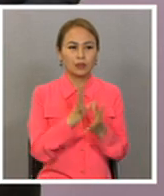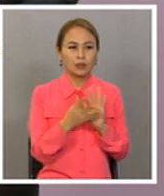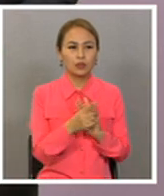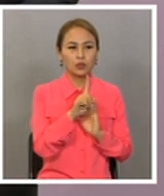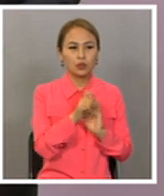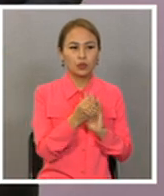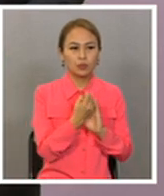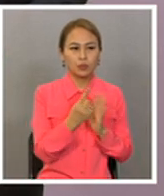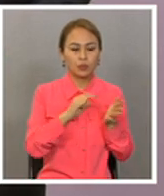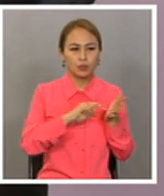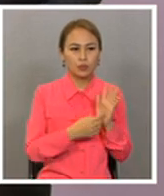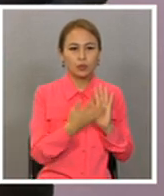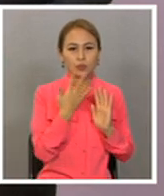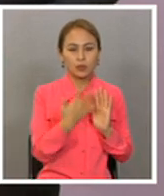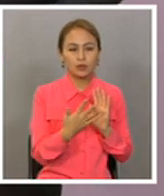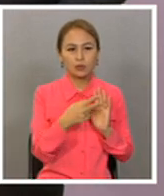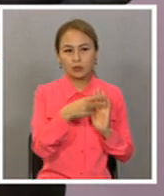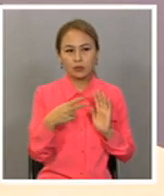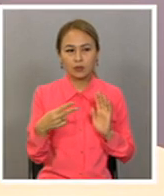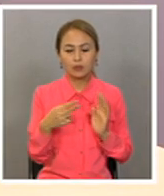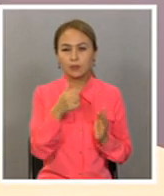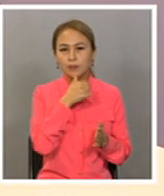111 мен 5-тің көбейтіндісін